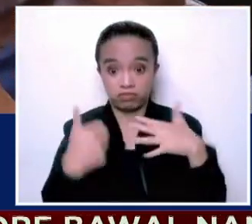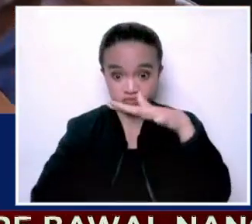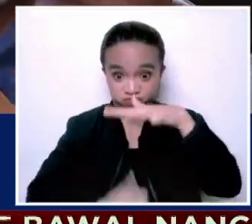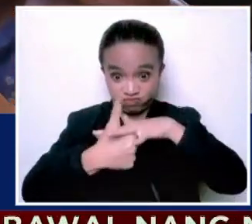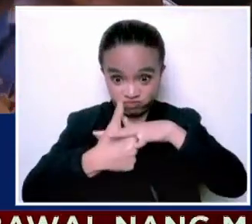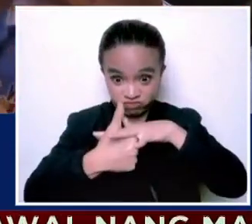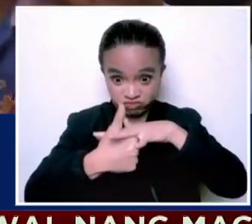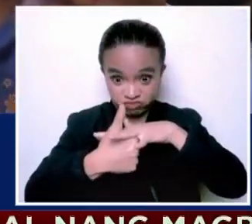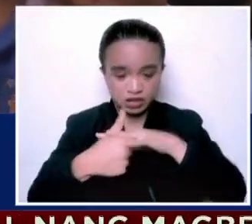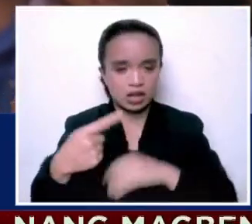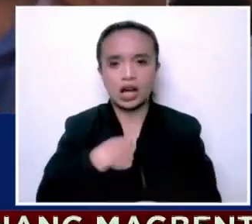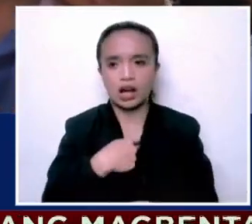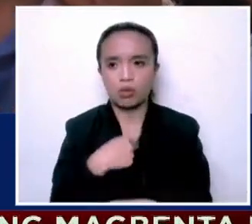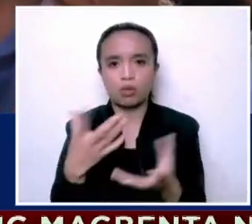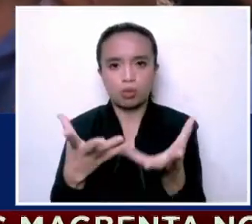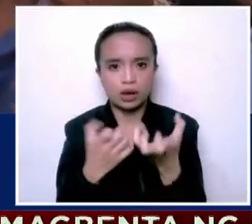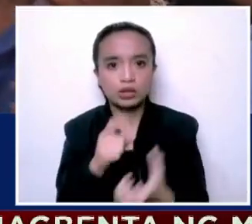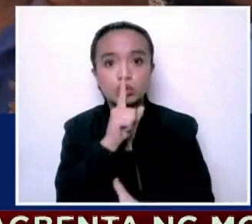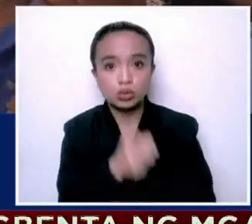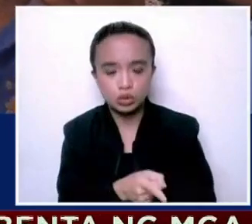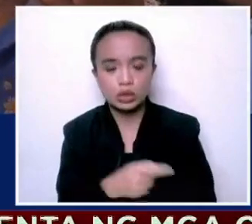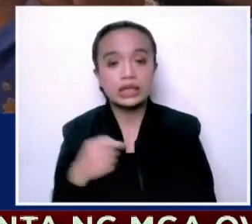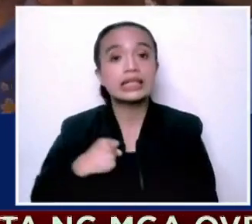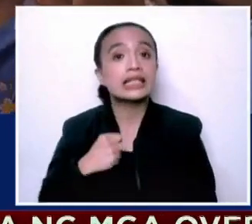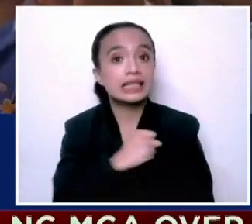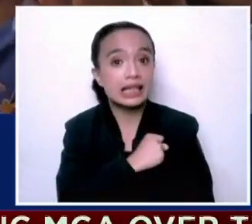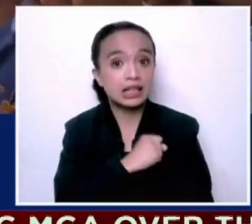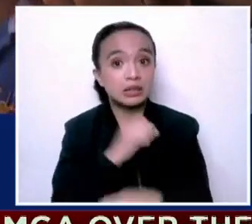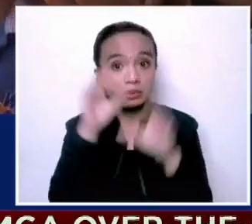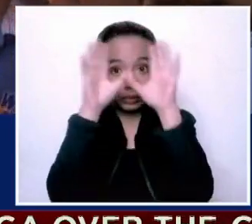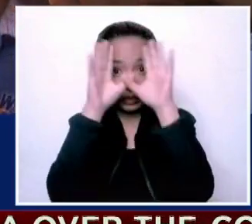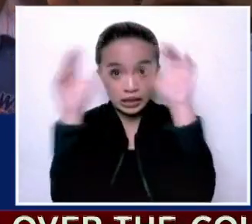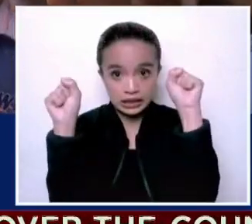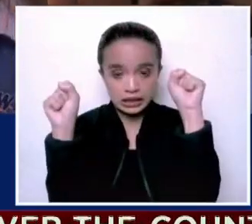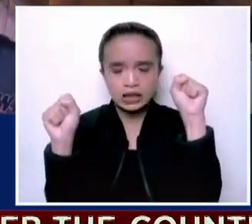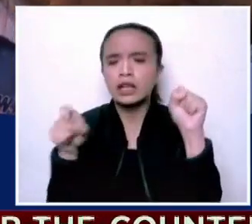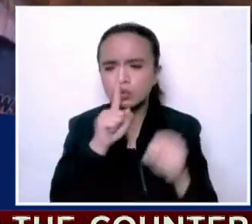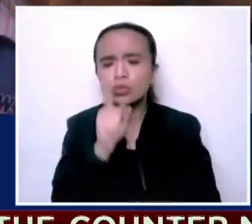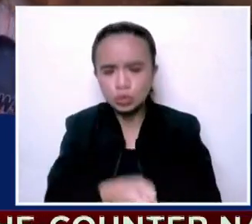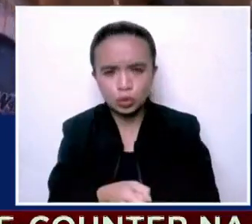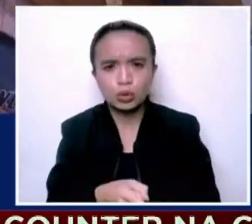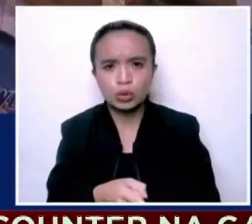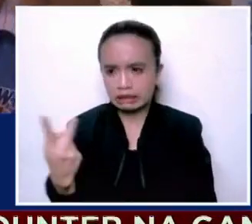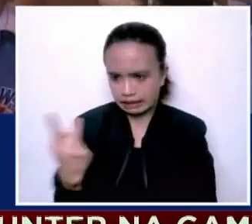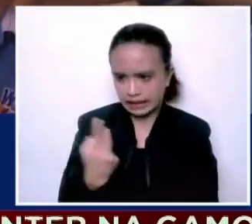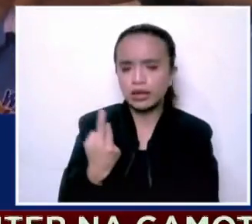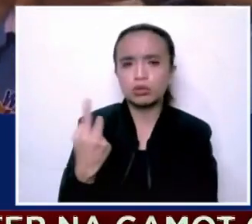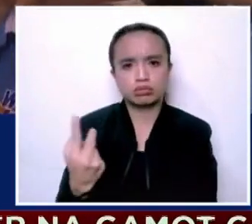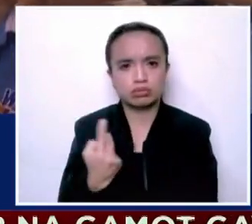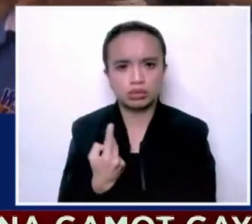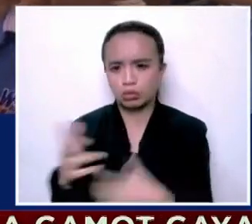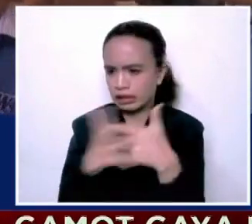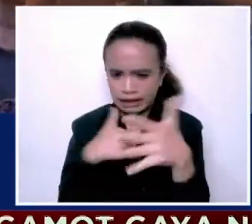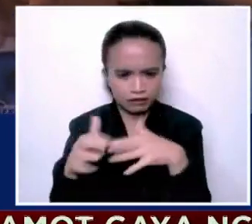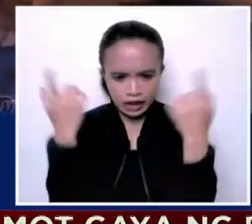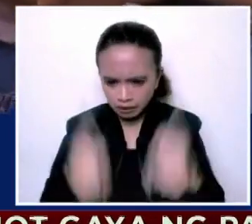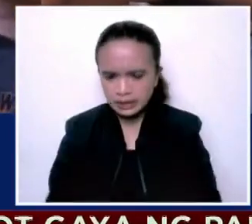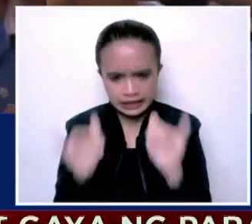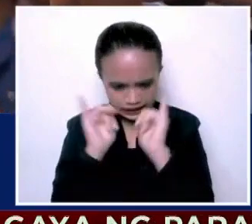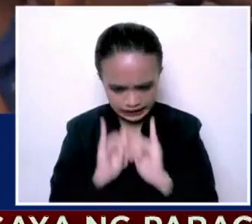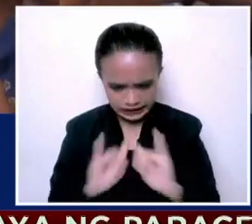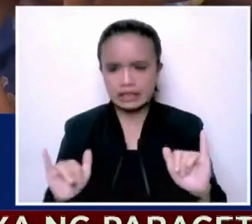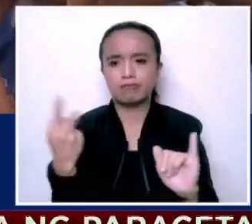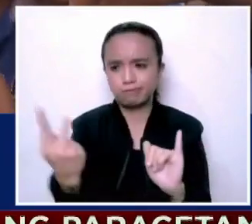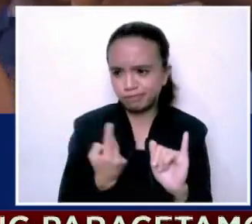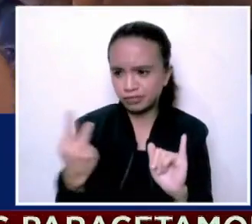the Senate President has also assured me, that we'll stick it out, ano? No matter what. Kasi we're in this fight together,